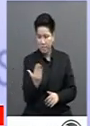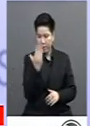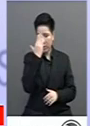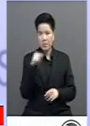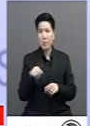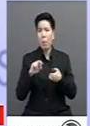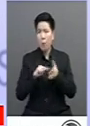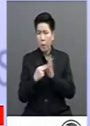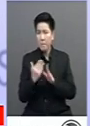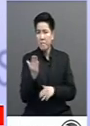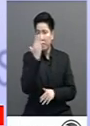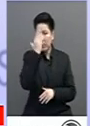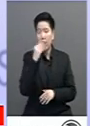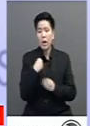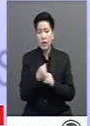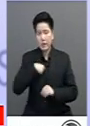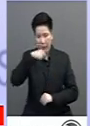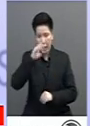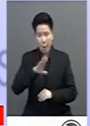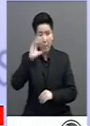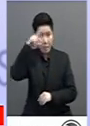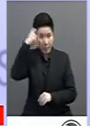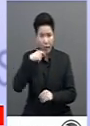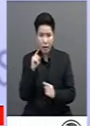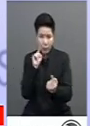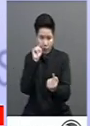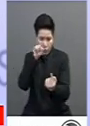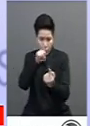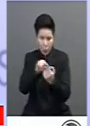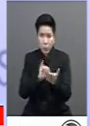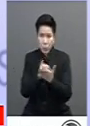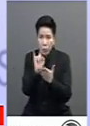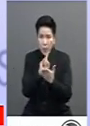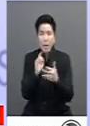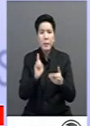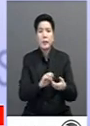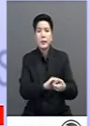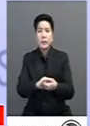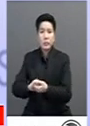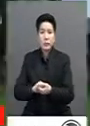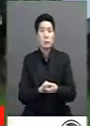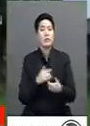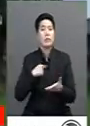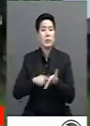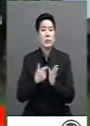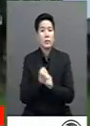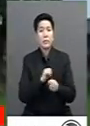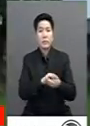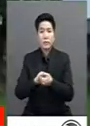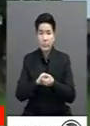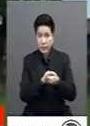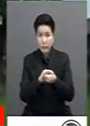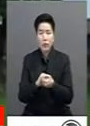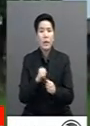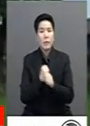าทายในการนำพาประเทศไปในเส้นทางที่ถูกต้องสู่เป้าหมายแห่งสันติภาพเธอยืนยันค่ะว่าจะเดินหน้าสร้างสันติภาพและก็ความสม